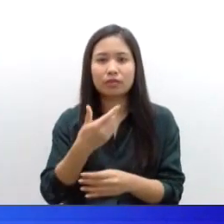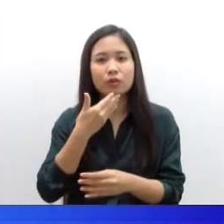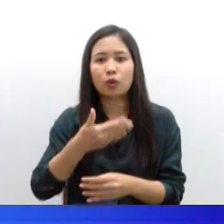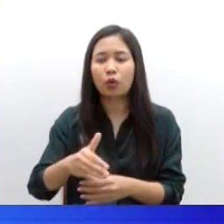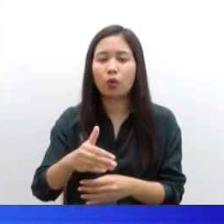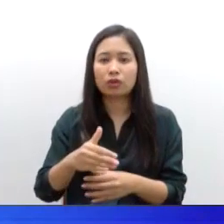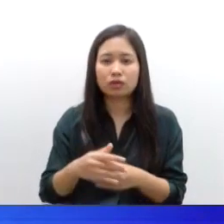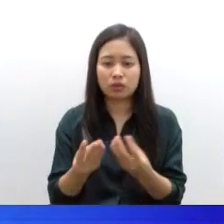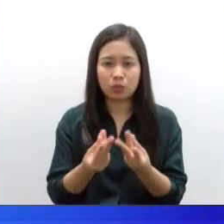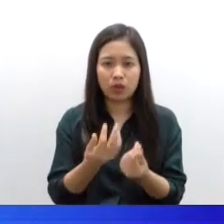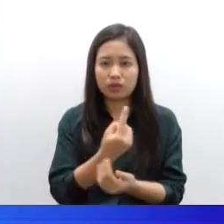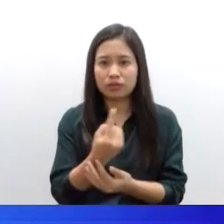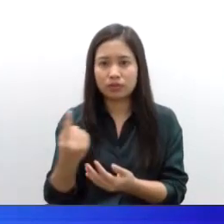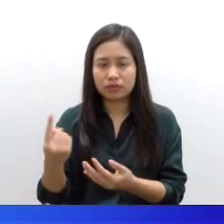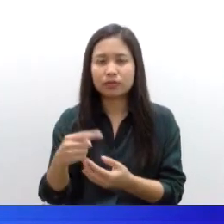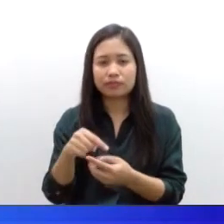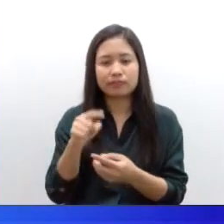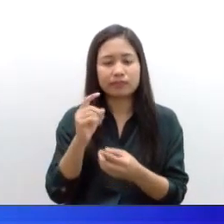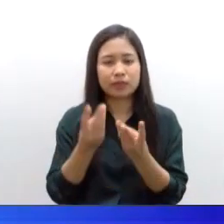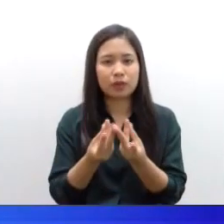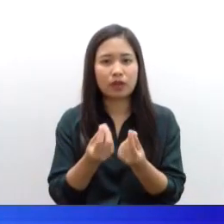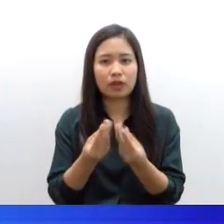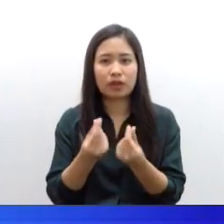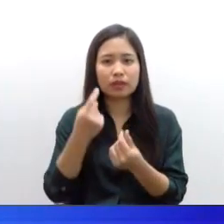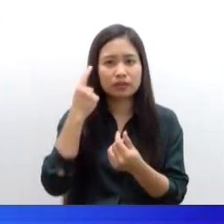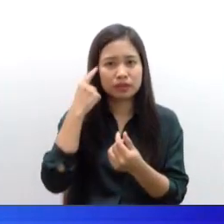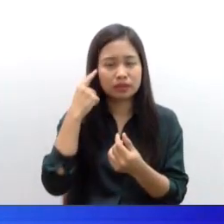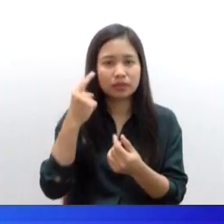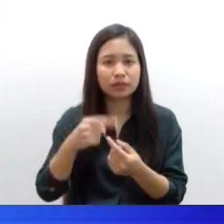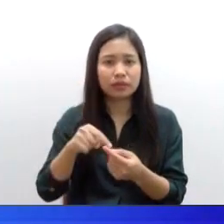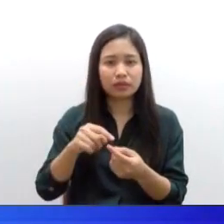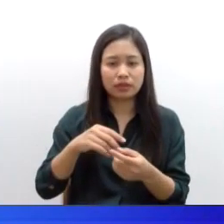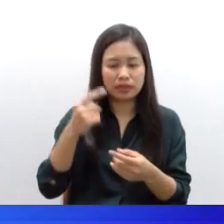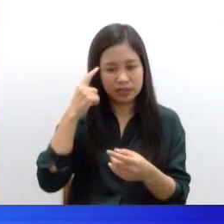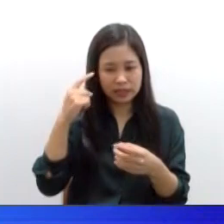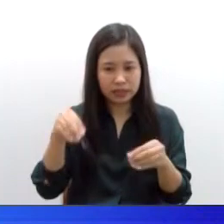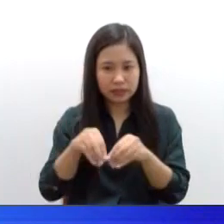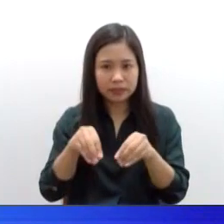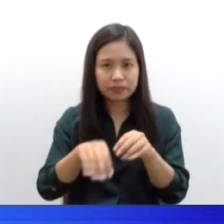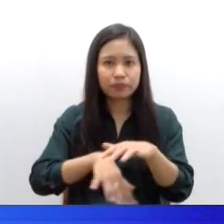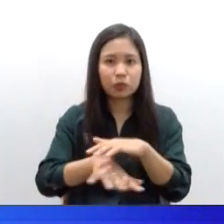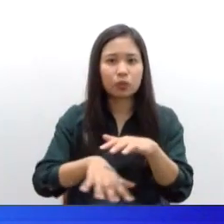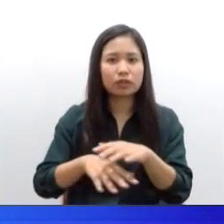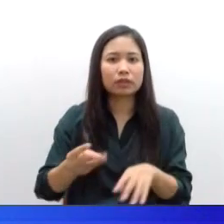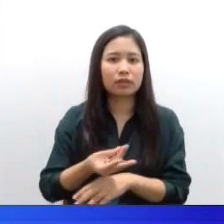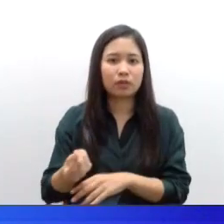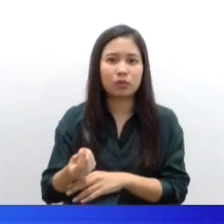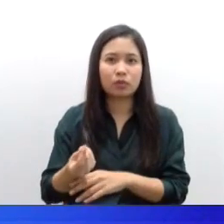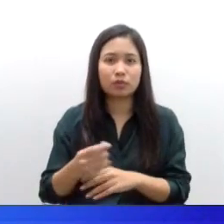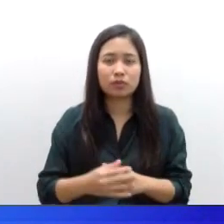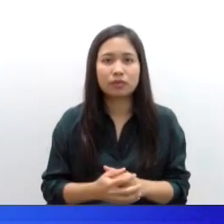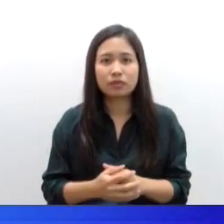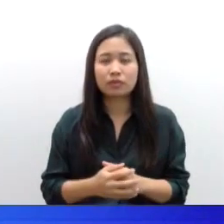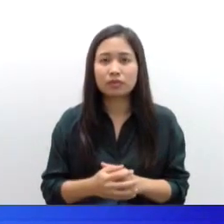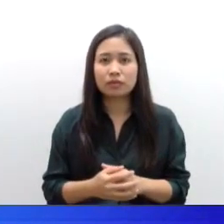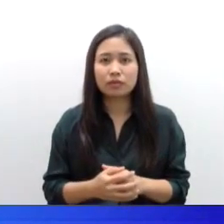ะนั้นก็ถือว่าเป็นส่วนหนึ่งที่เรากำลังจะเข้าสู่ภาวะปกติถ้าเราไม่ประมาทนะครับและที่น่าเสียน่ายิน